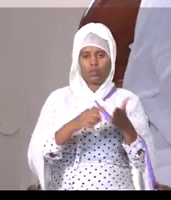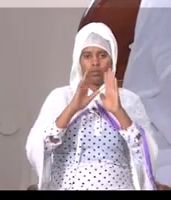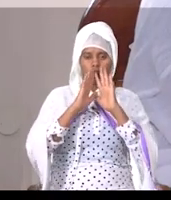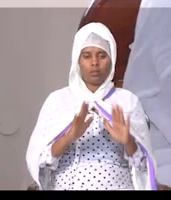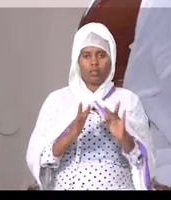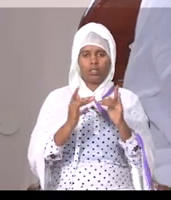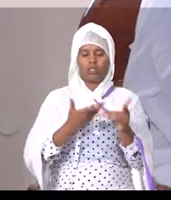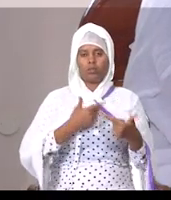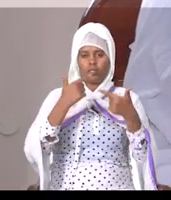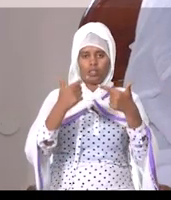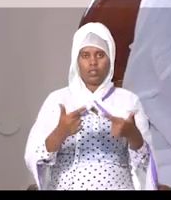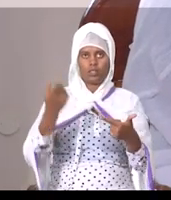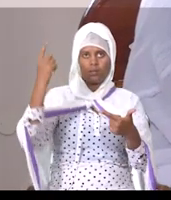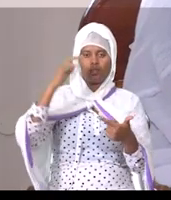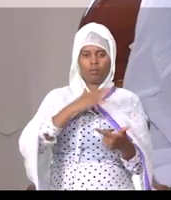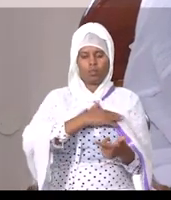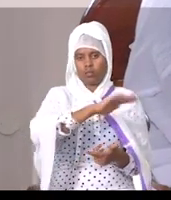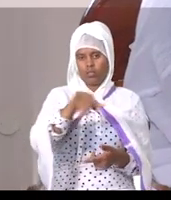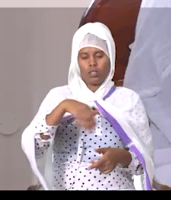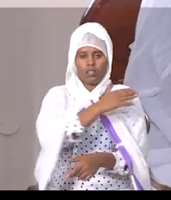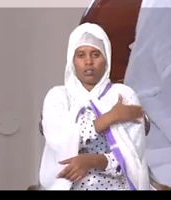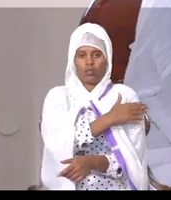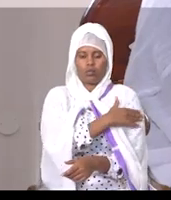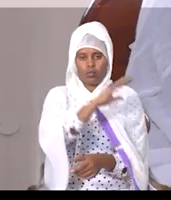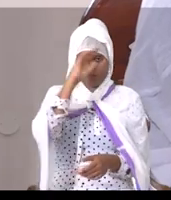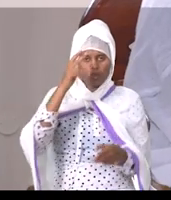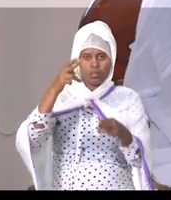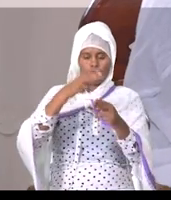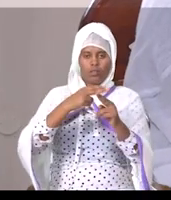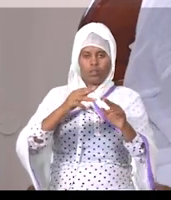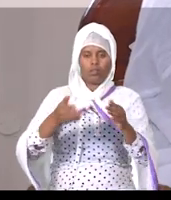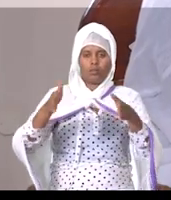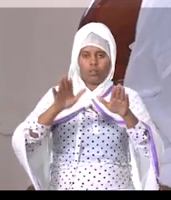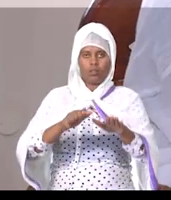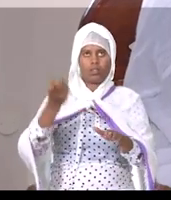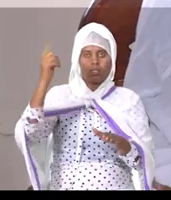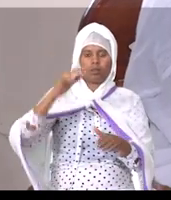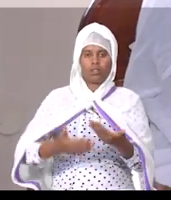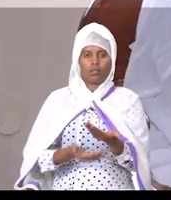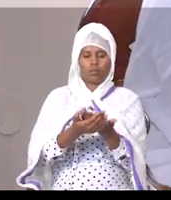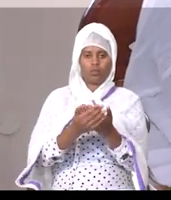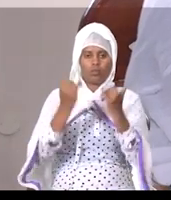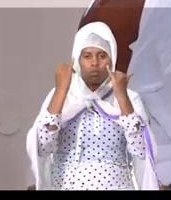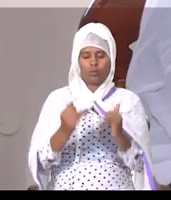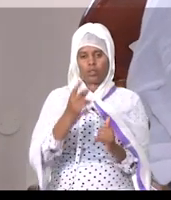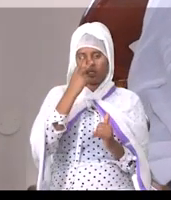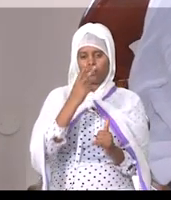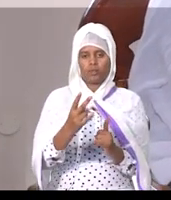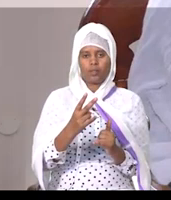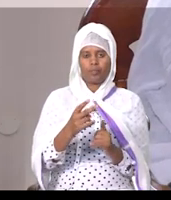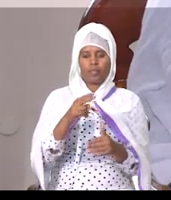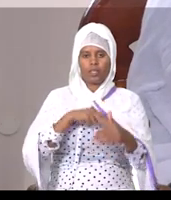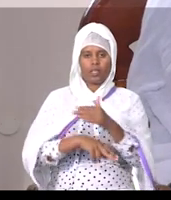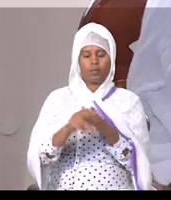باسم كدستي بيتي كريستيان أمسقن إذي عبير عم الله كنا أقول بلوت إذي أخو من أرميه مني بالخلنا إذي عبيرها بالله زي